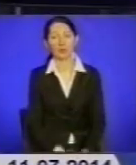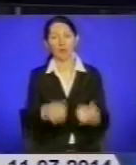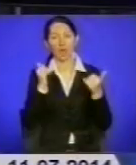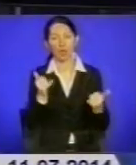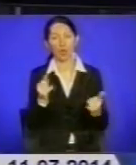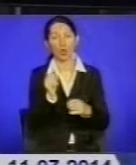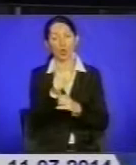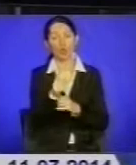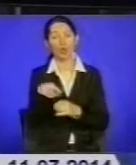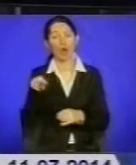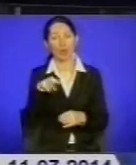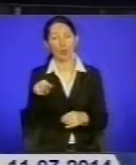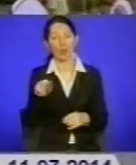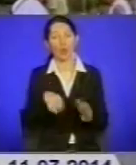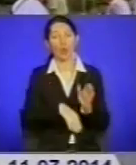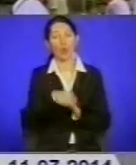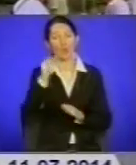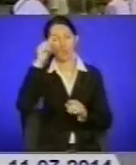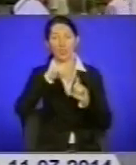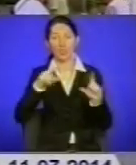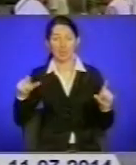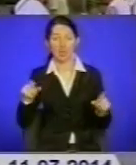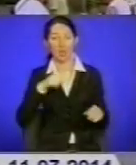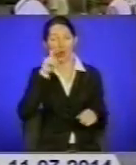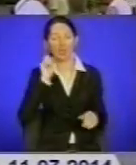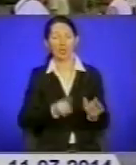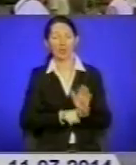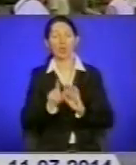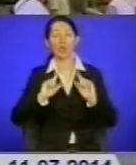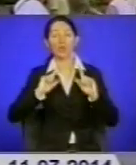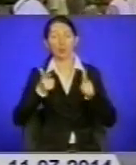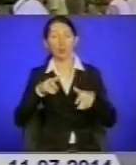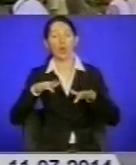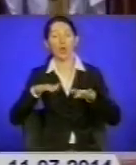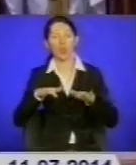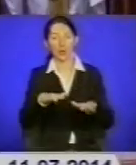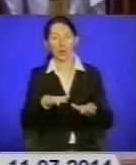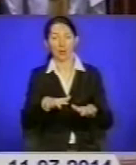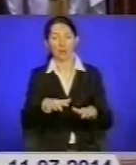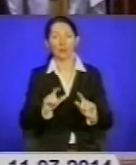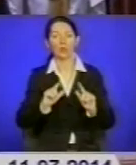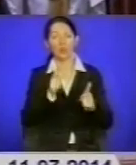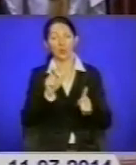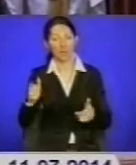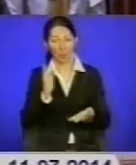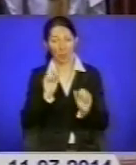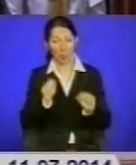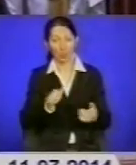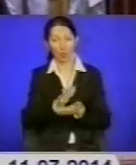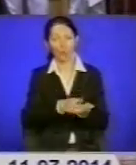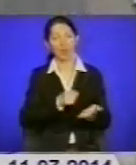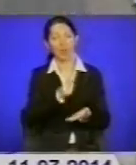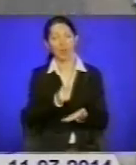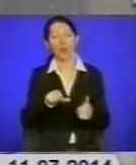Сьогодні, 11 липня, у вищих навчальних закладах України розпочалася вступна кампанія. Вступники можуть подати заяву про участь